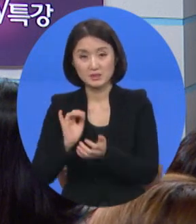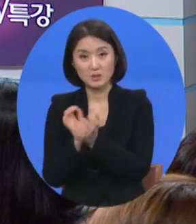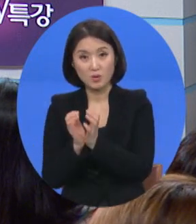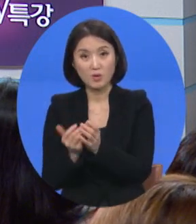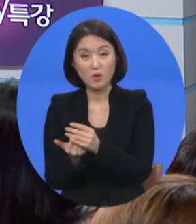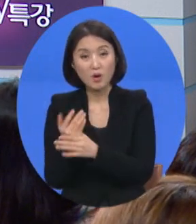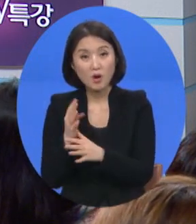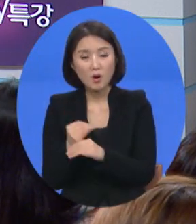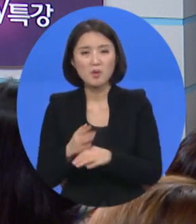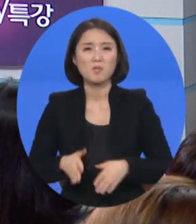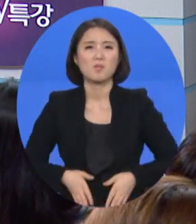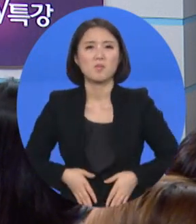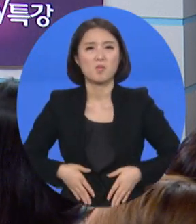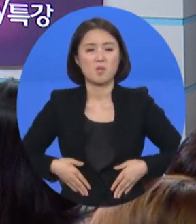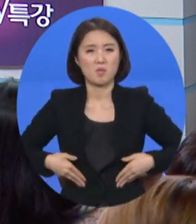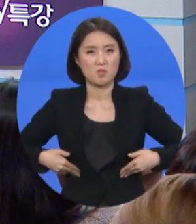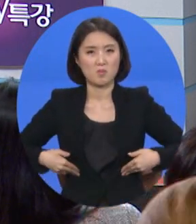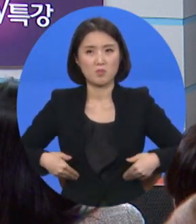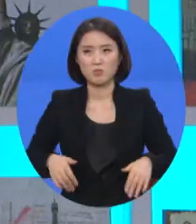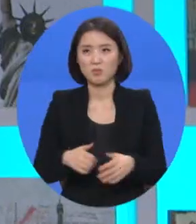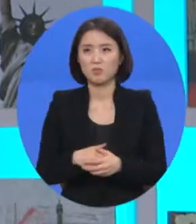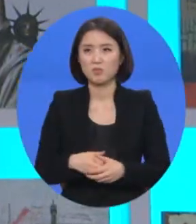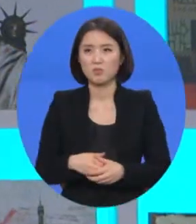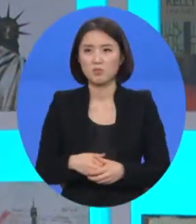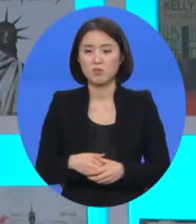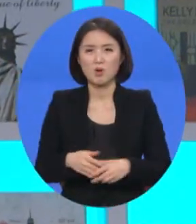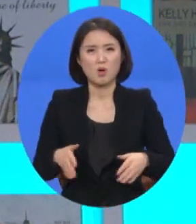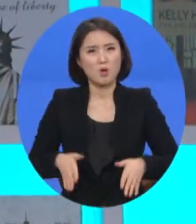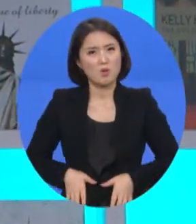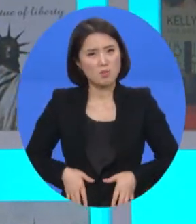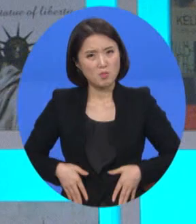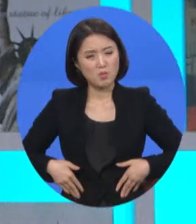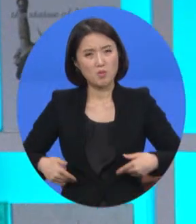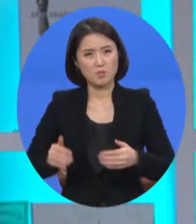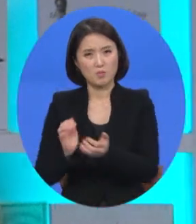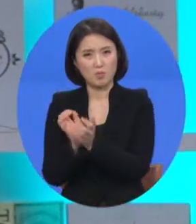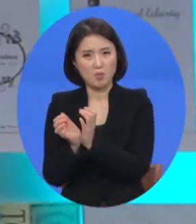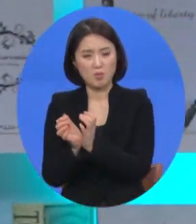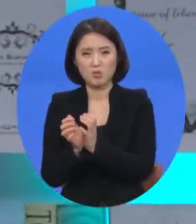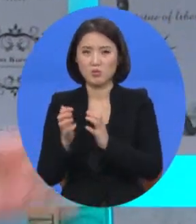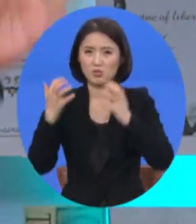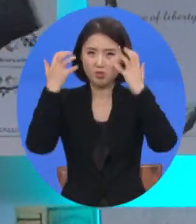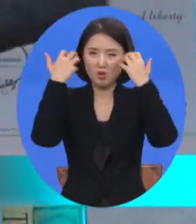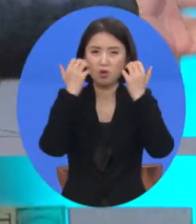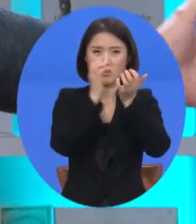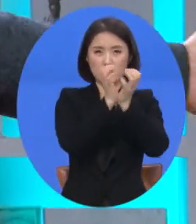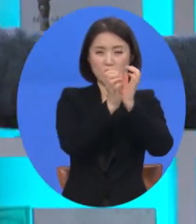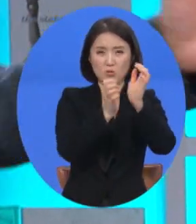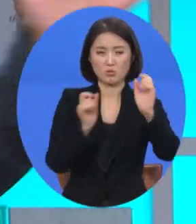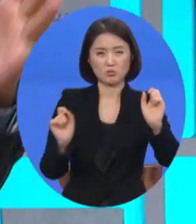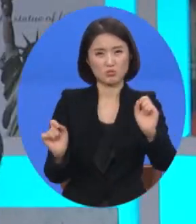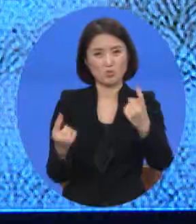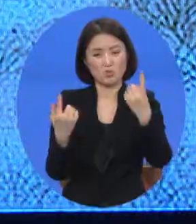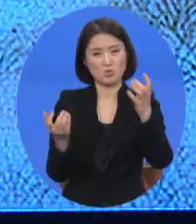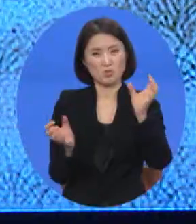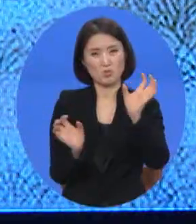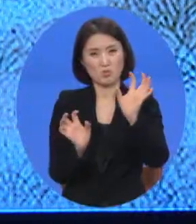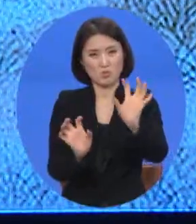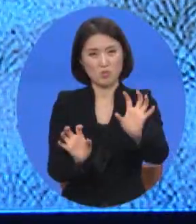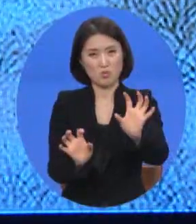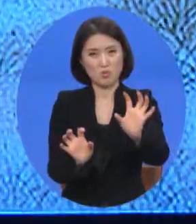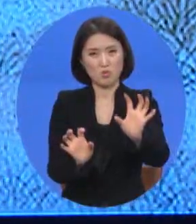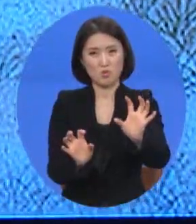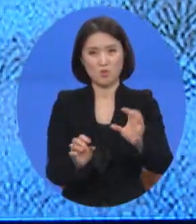피다 1 그러면은 아니 봄에 피는 꽃과 여름에 피는 꽃이 한 봉 시의 한 공간에